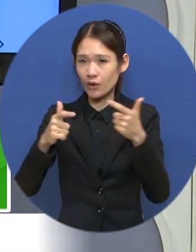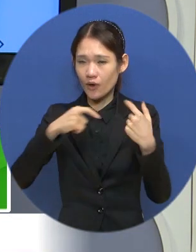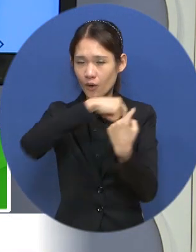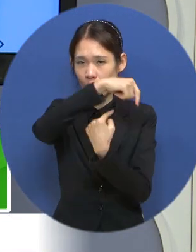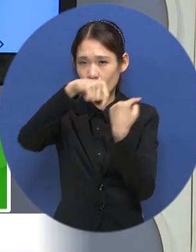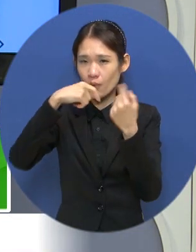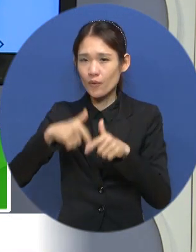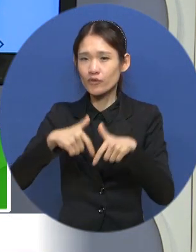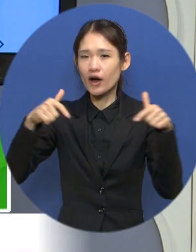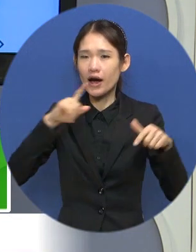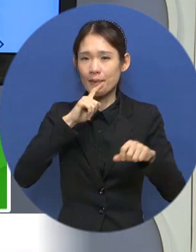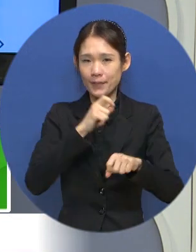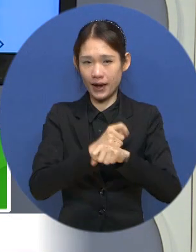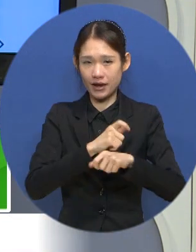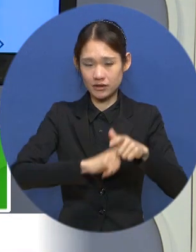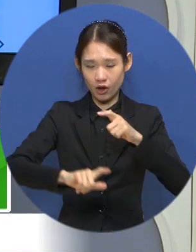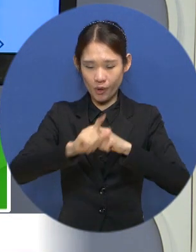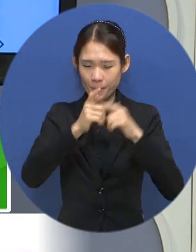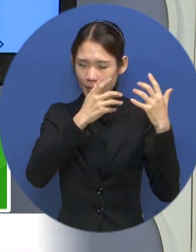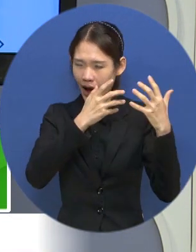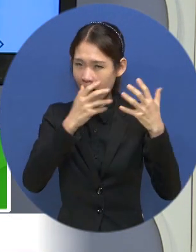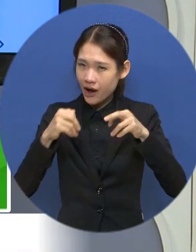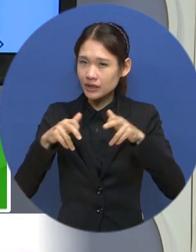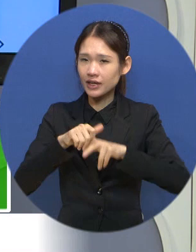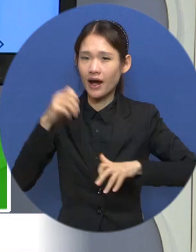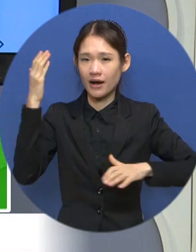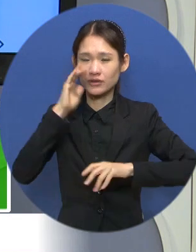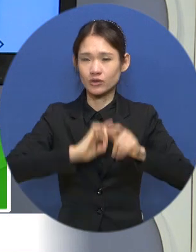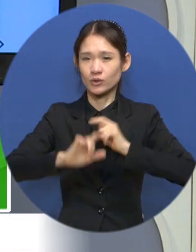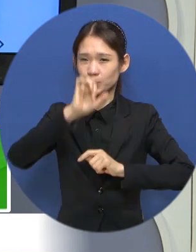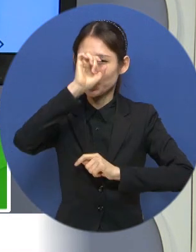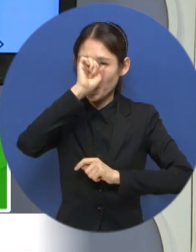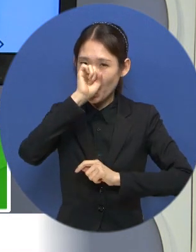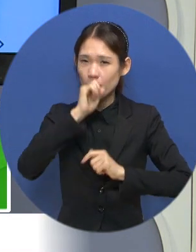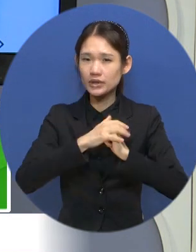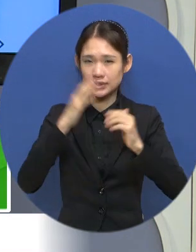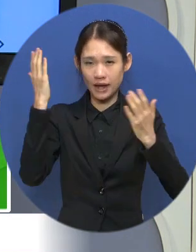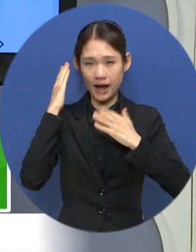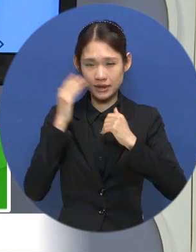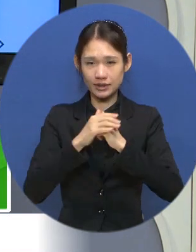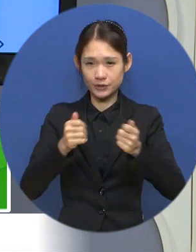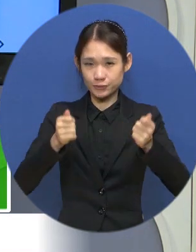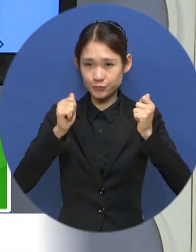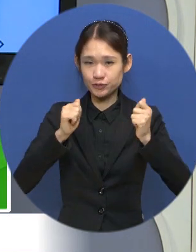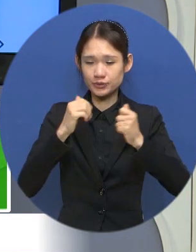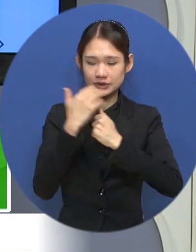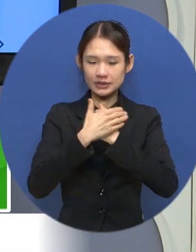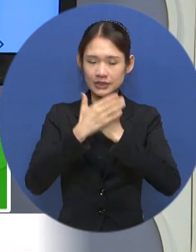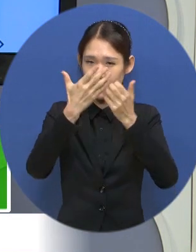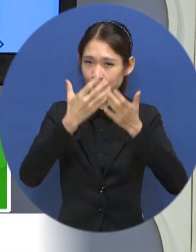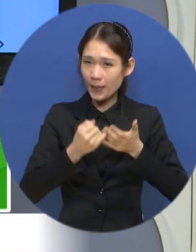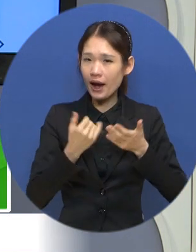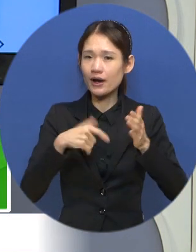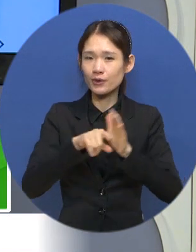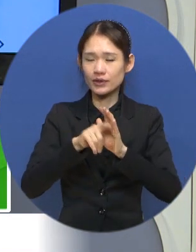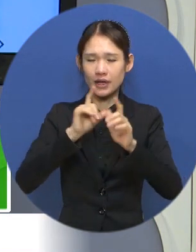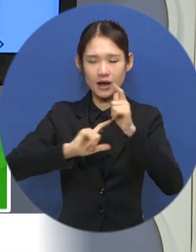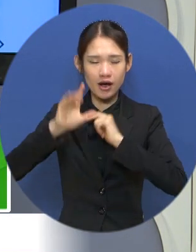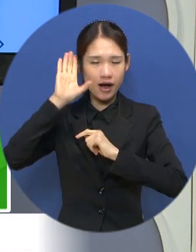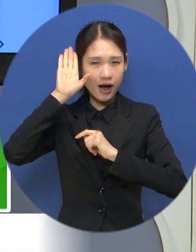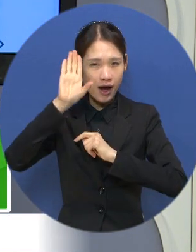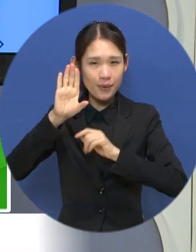된 만큼 더욱 많은 장애학생의 양지를 장애 학생 취업지원 사업의 수혜를 받을 수 있도록 계속적으로